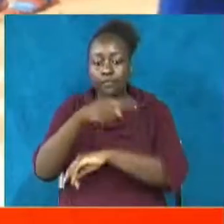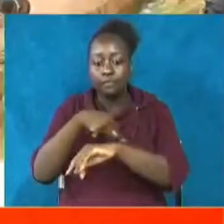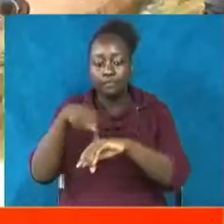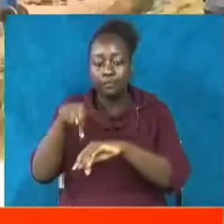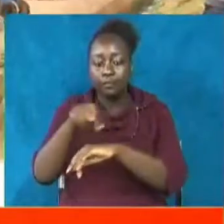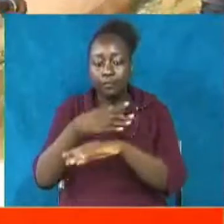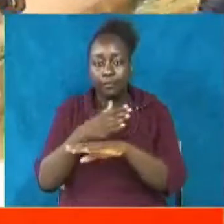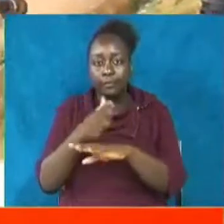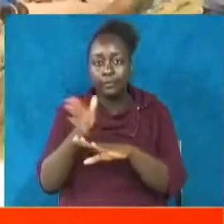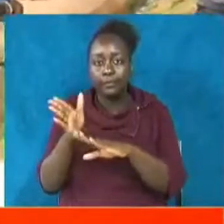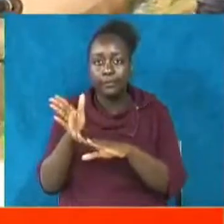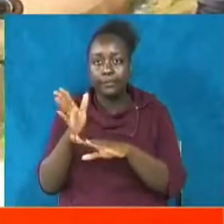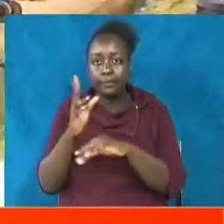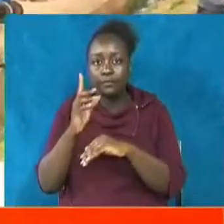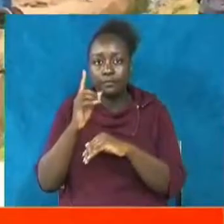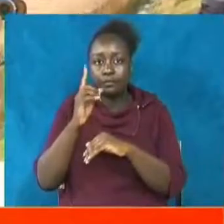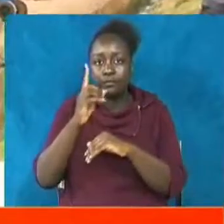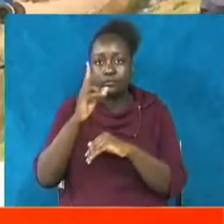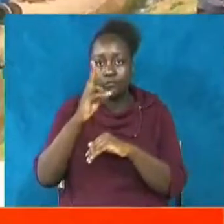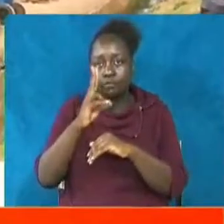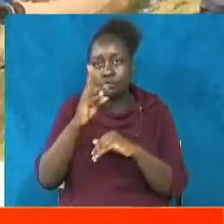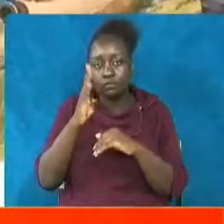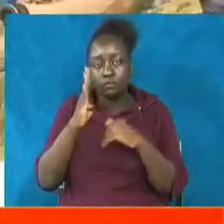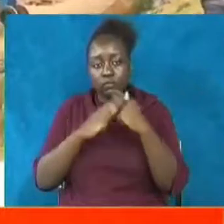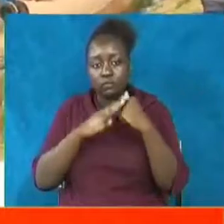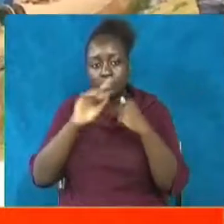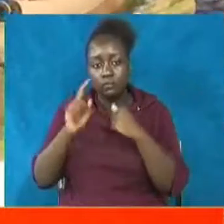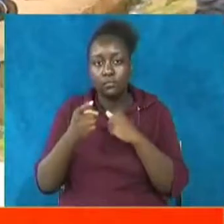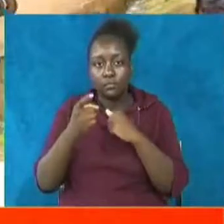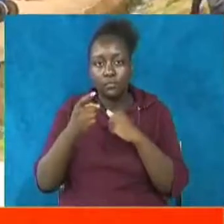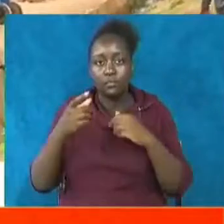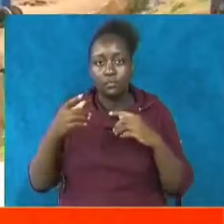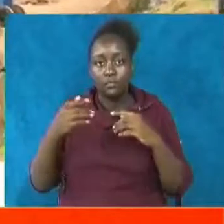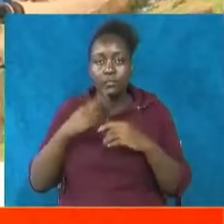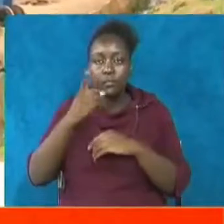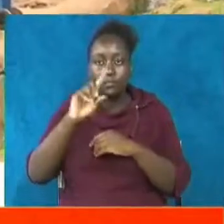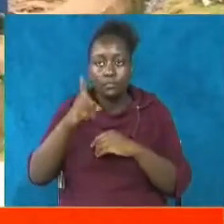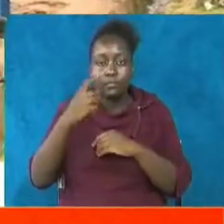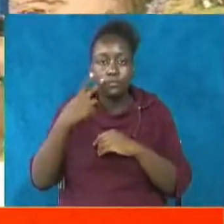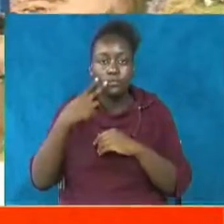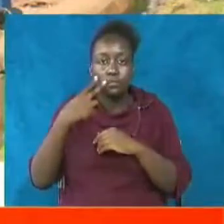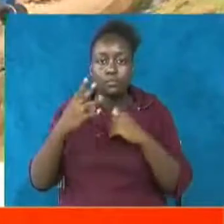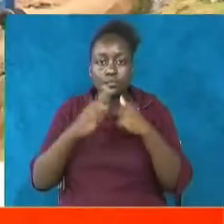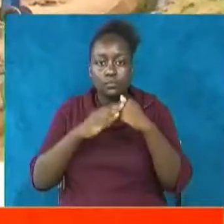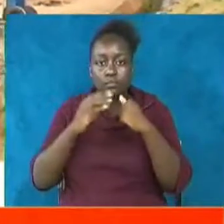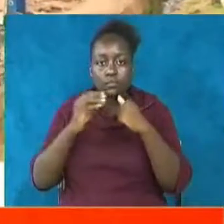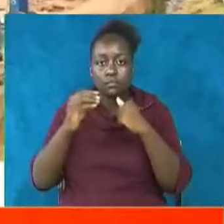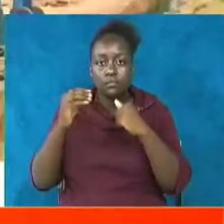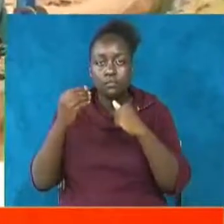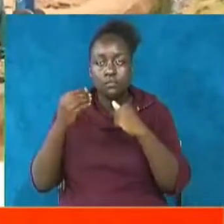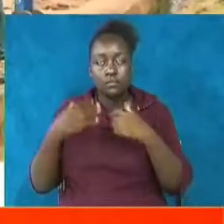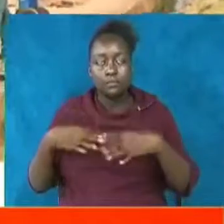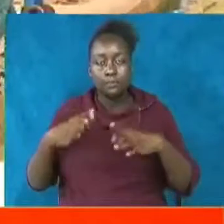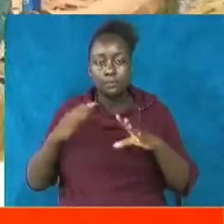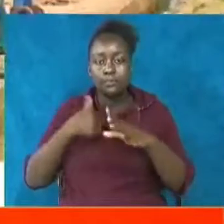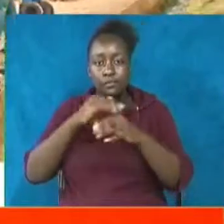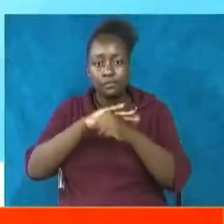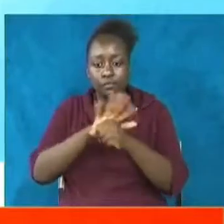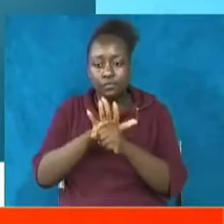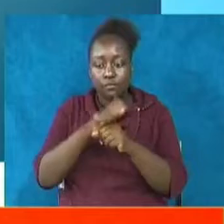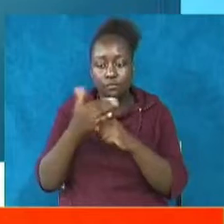watu 128 walikuwa wamepata virusi hivyo, mgonjwa mdogo zaidi akiwa na umri wa mwaka mmoja. Kufikia